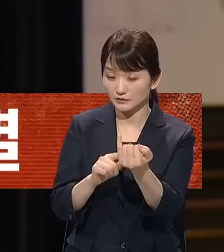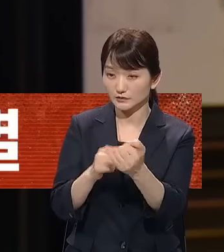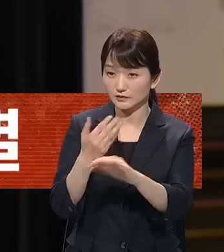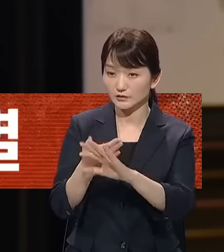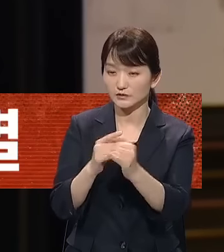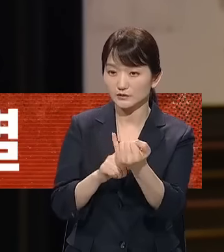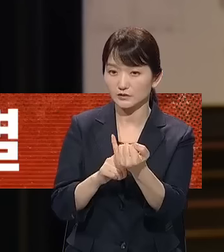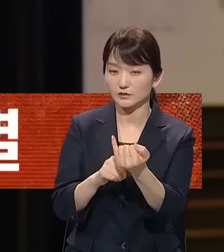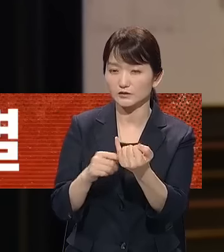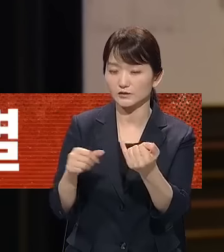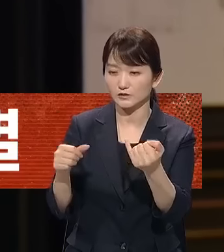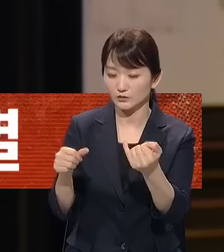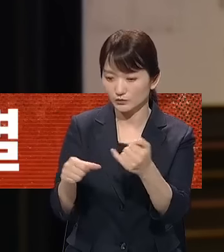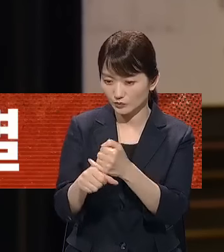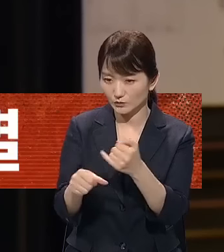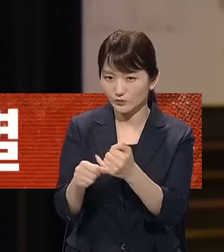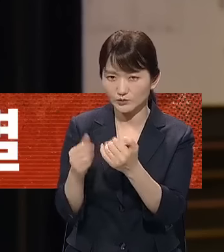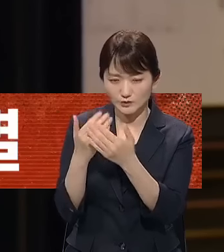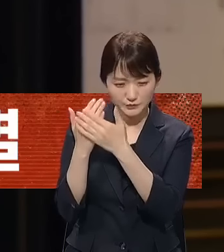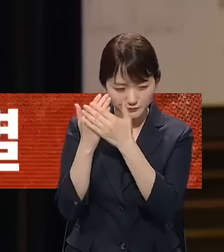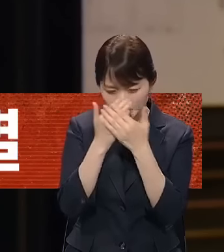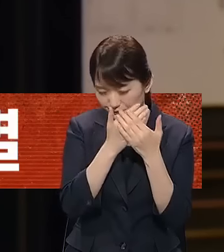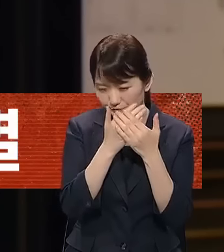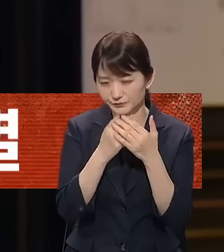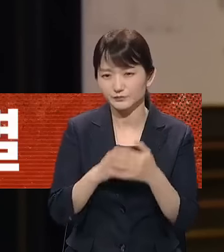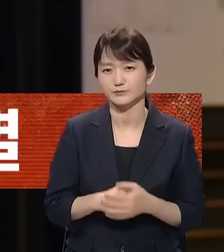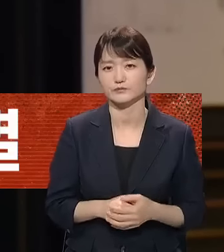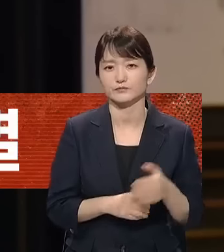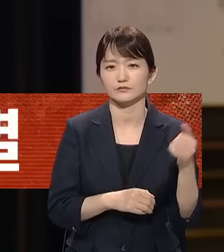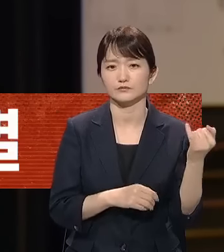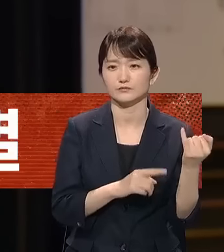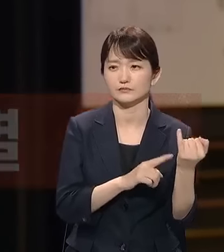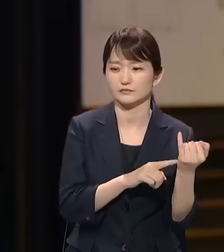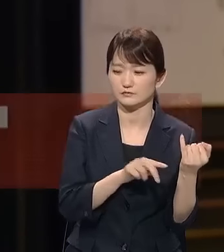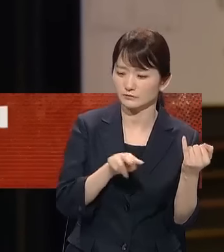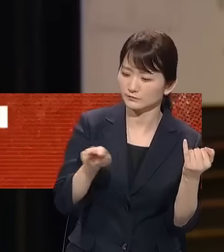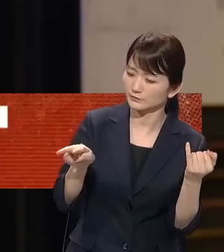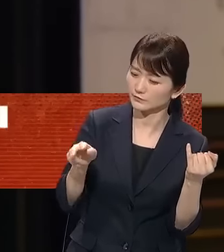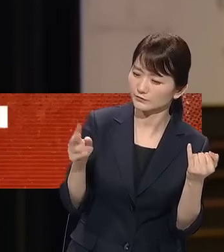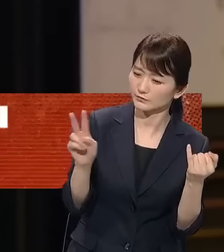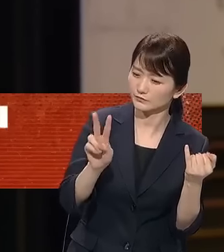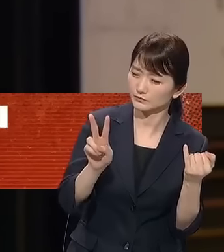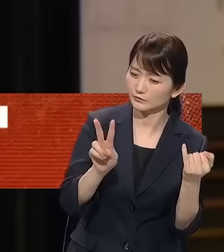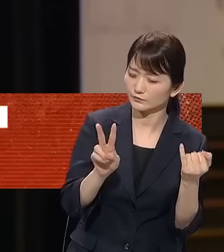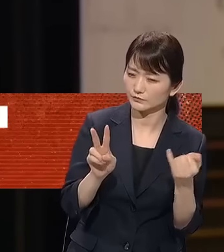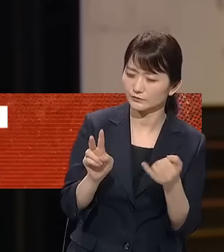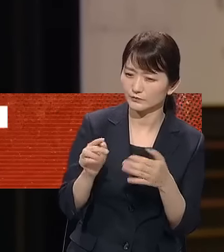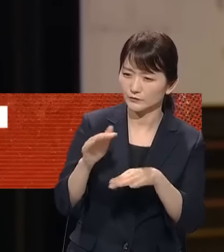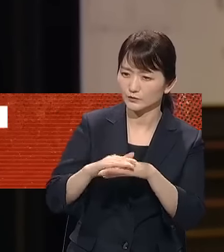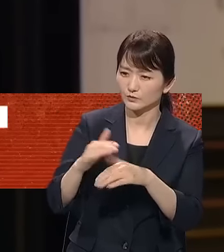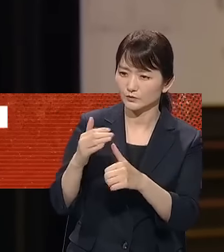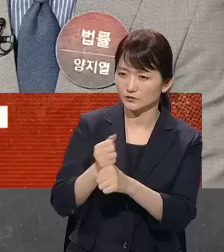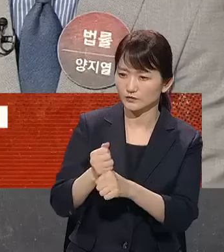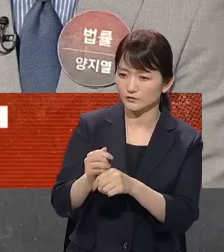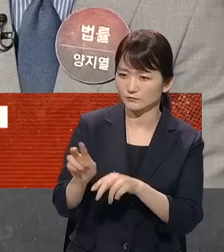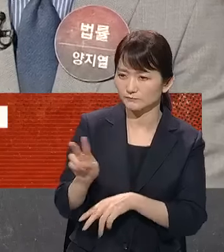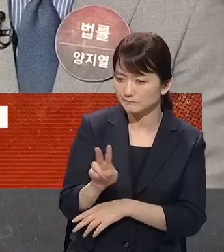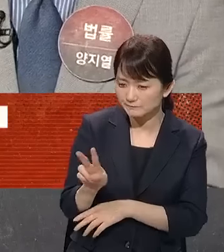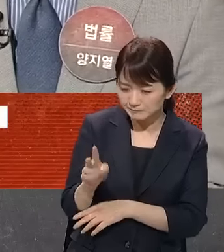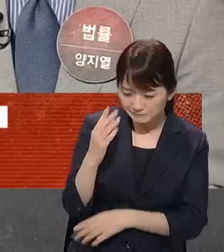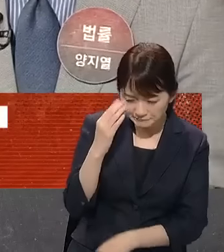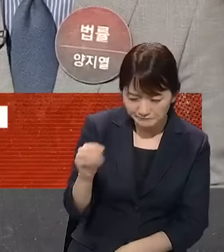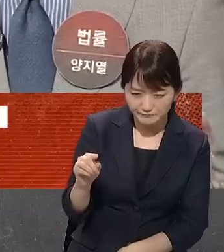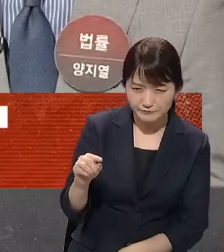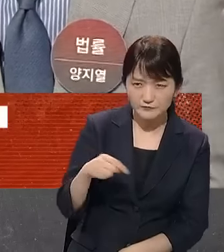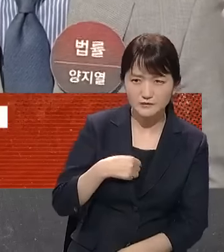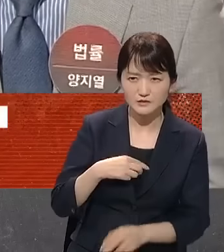시작하고 동거를 하고 됐답니다 그리고이 50대 양씨가 두 사람이 손을 잡고 다정하게 걸어가는 모습을 우연히 봤는데 그때 이제